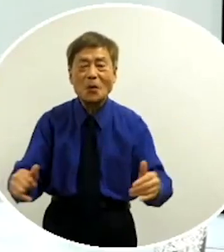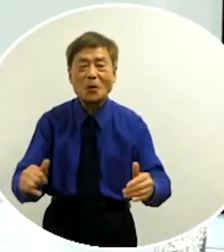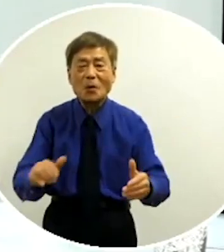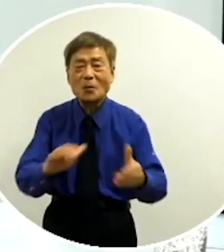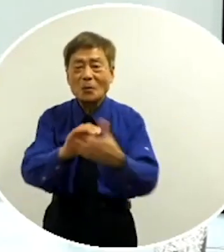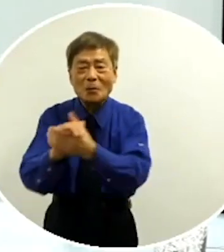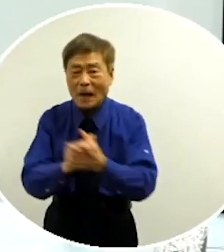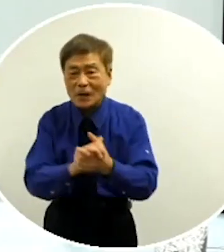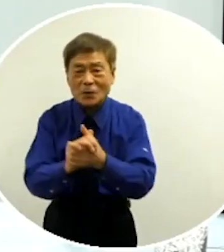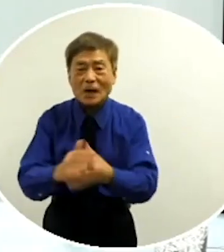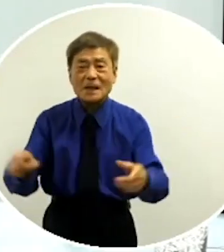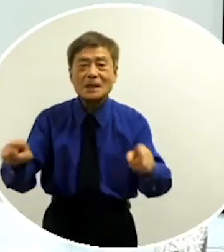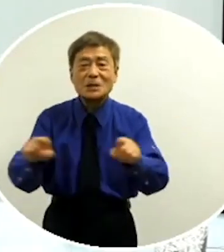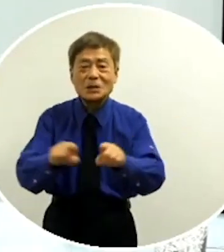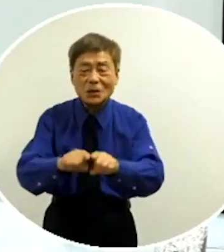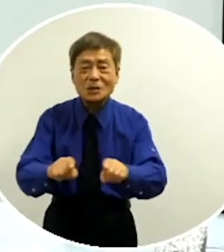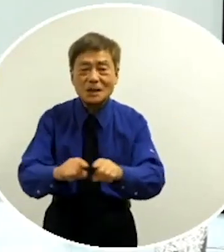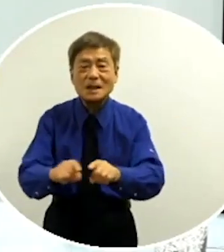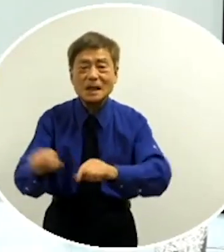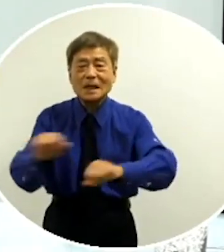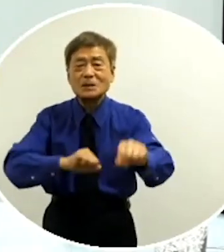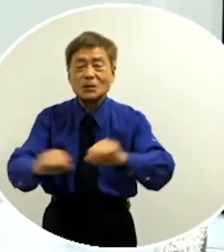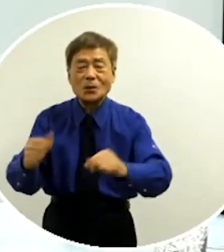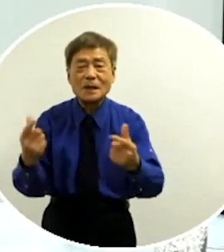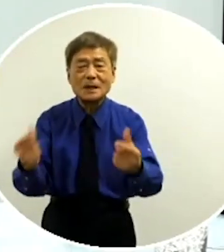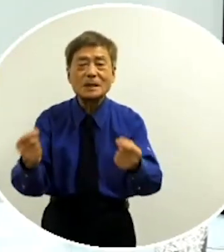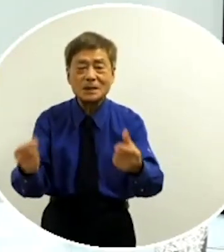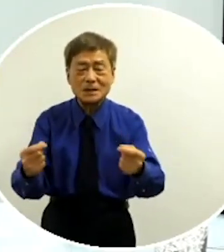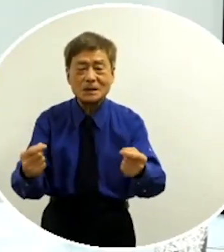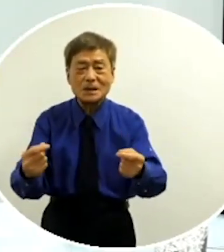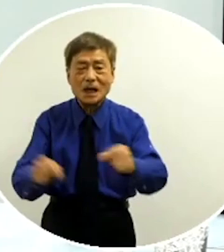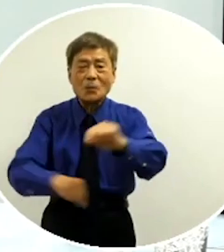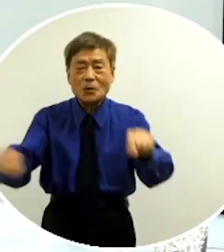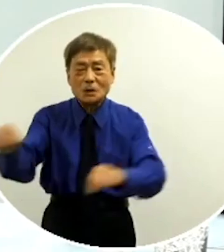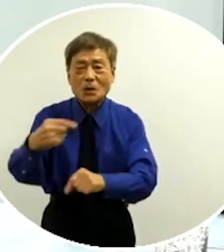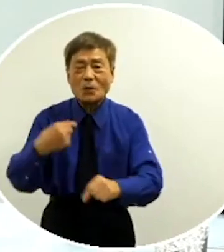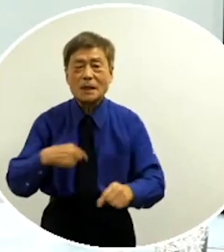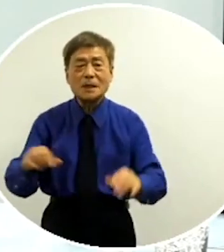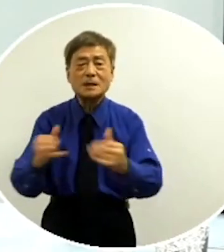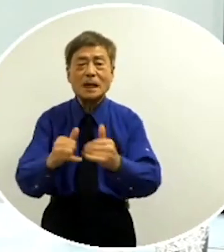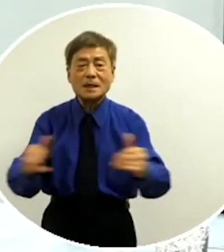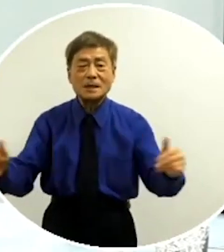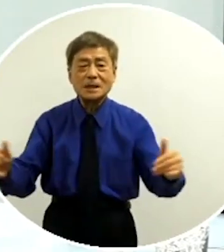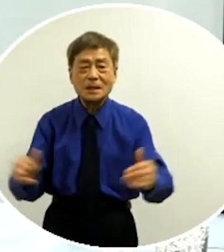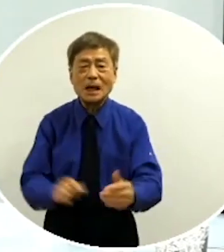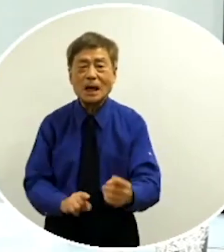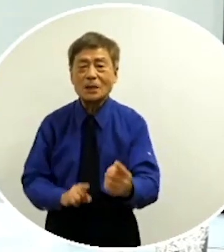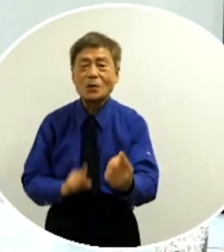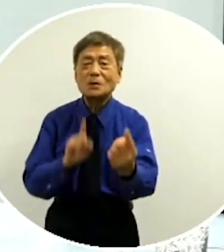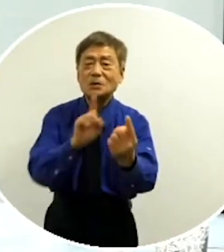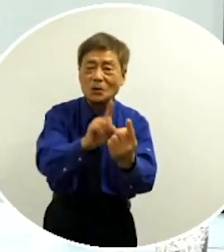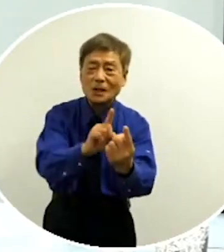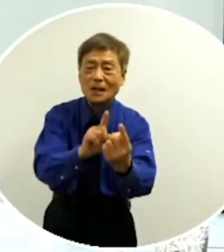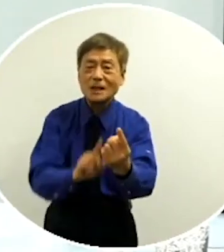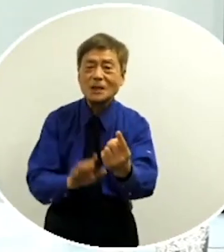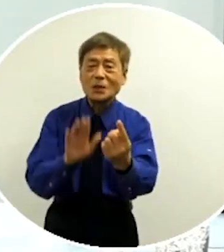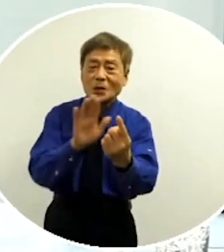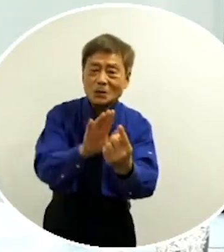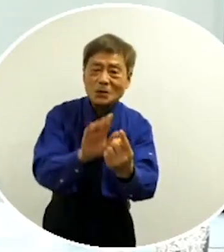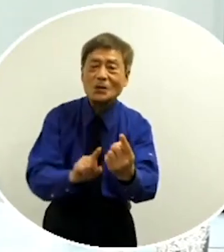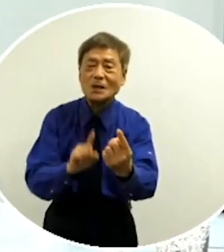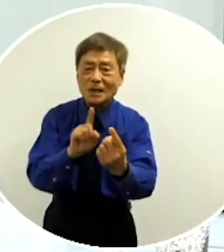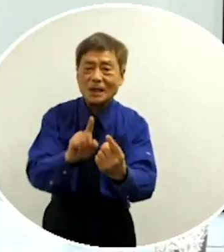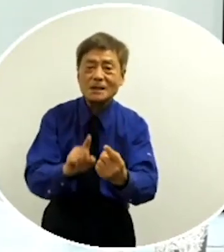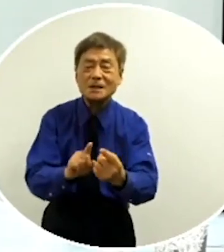我々がそこへ近づいていけるようなお手伝いもですねじゃあパートナーズ皆さんがそういえばこんな取り組みている団体があるよと